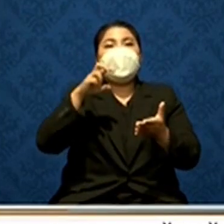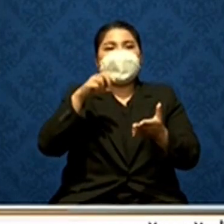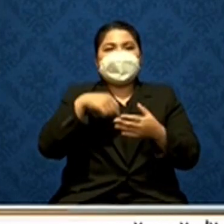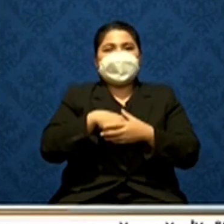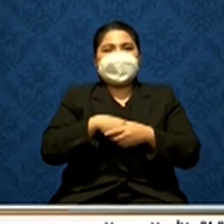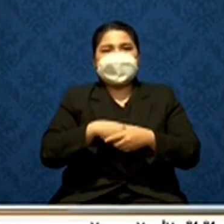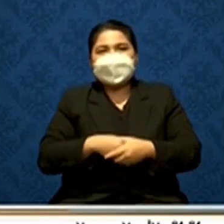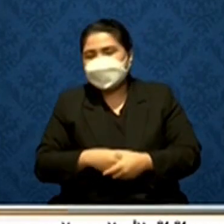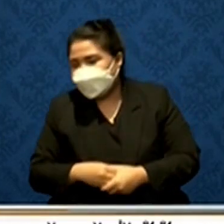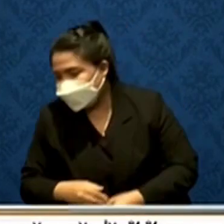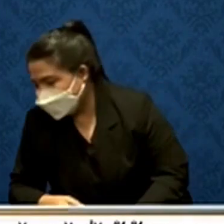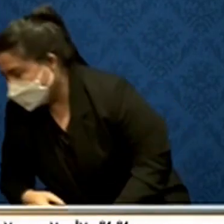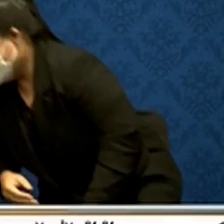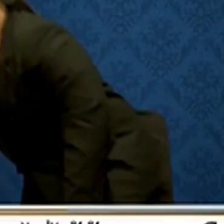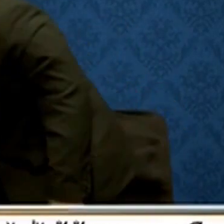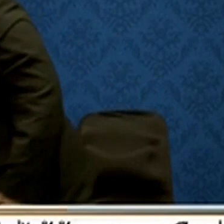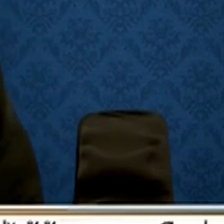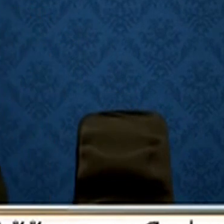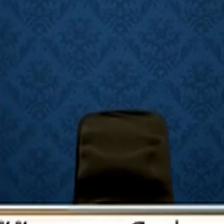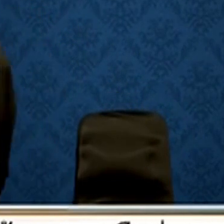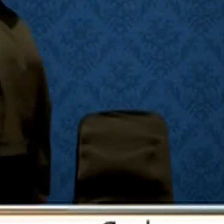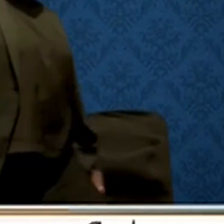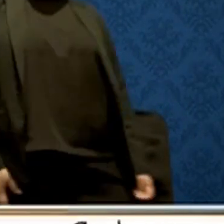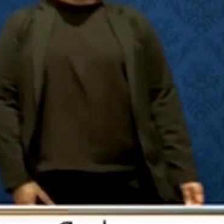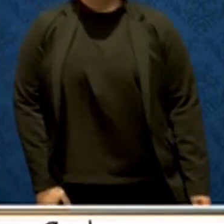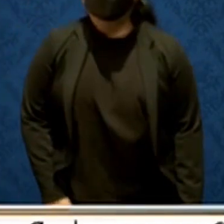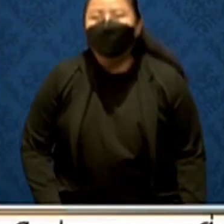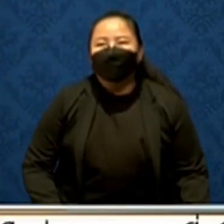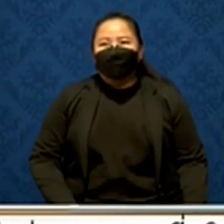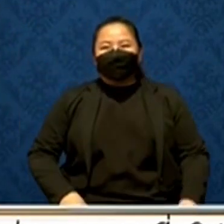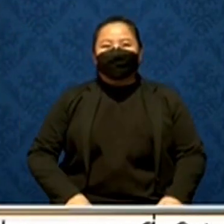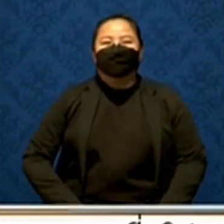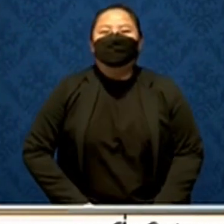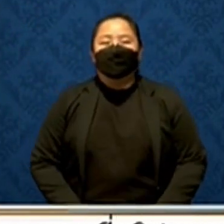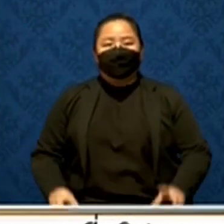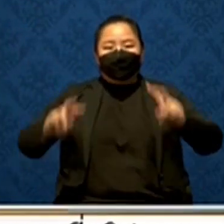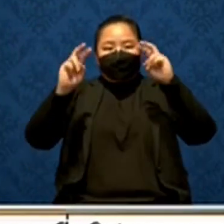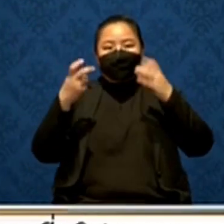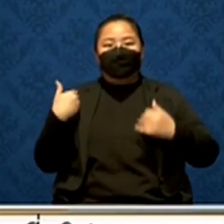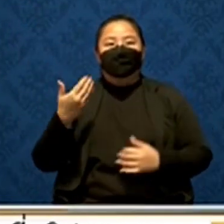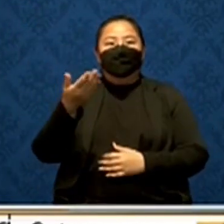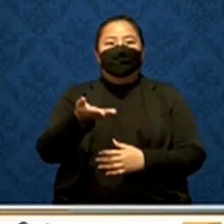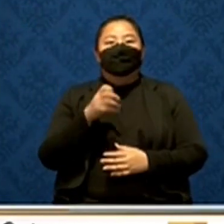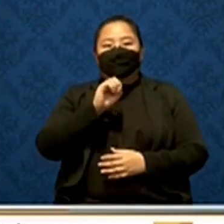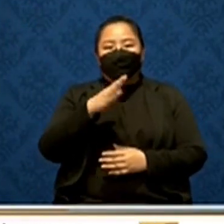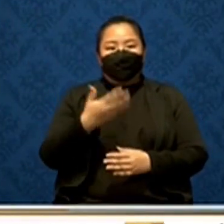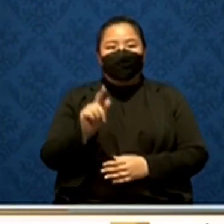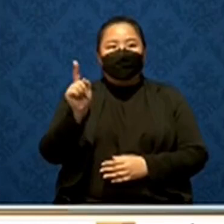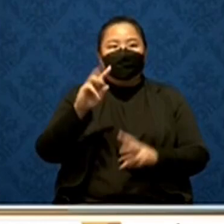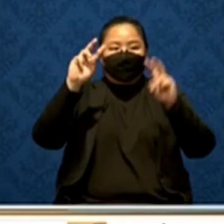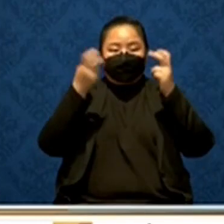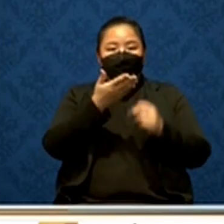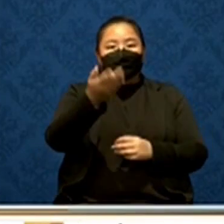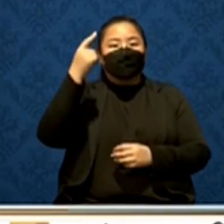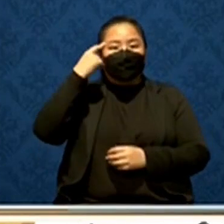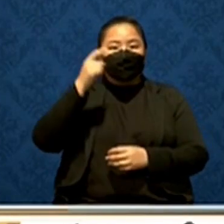ูเอาบ้างเพื่ดิเคริแนั้นเองกบอกแล้เรื่องมเกิดใน khทางคท่านก็าน่